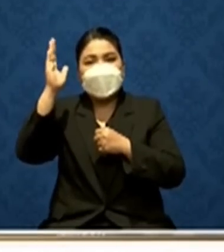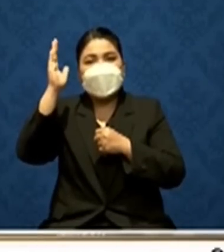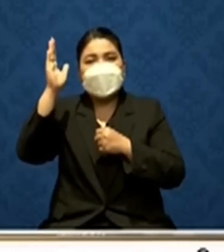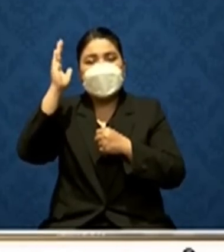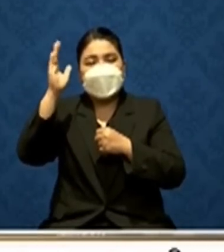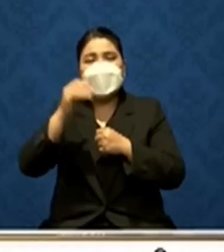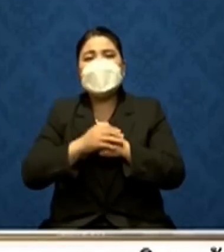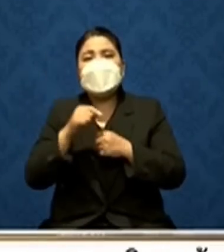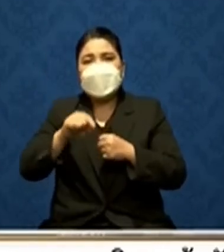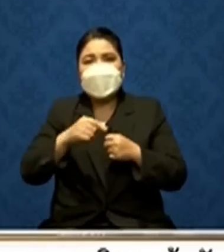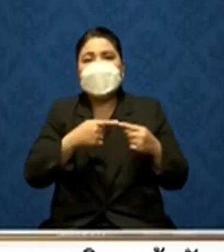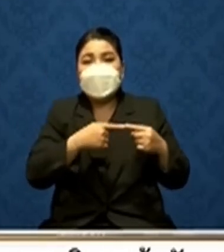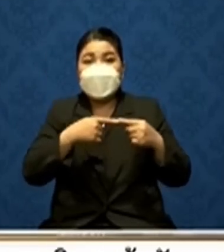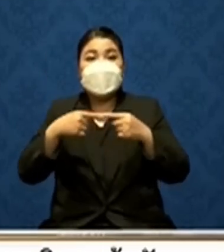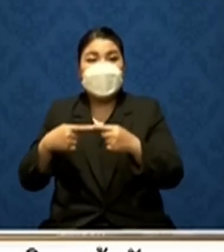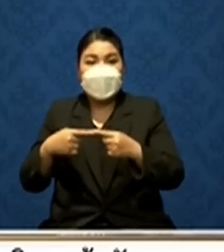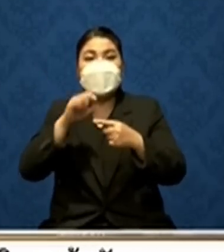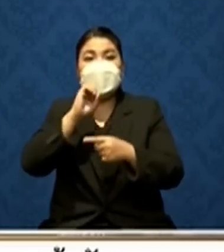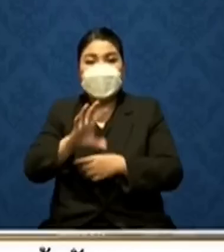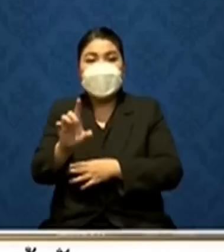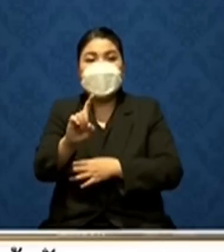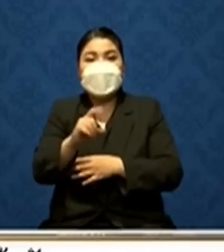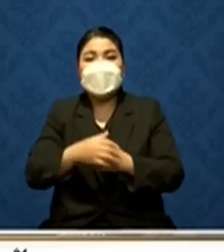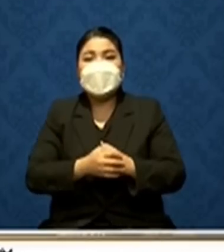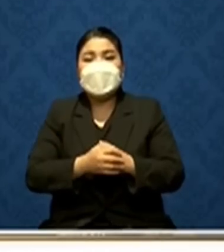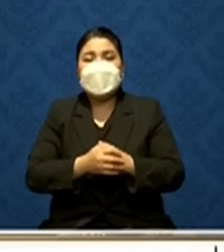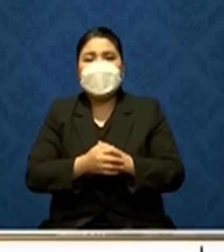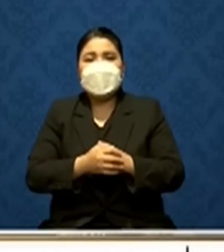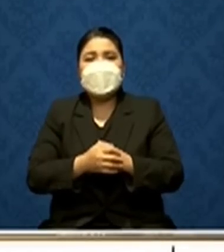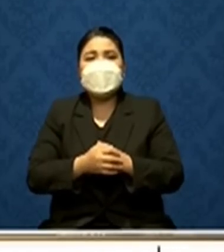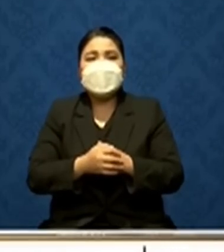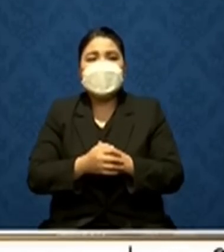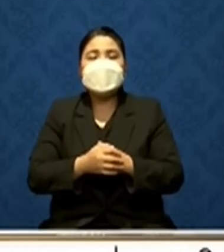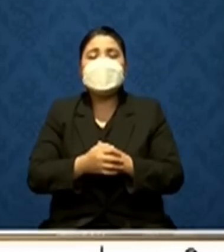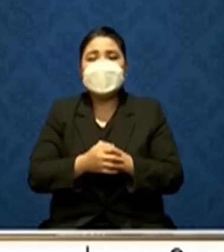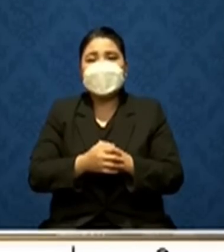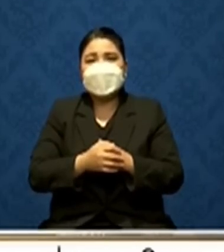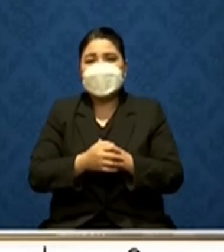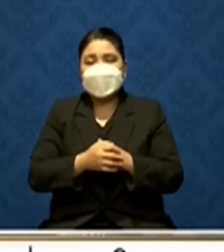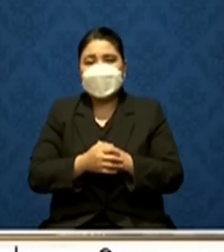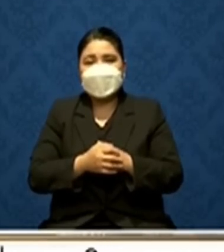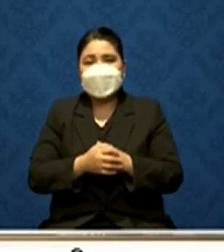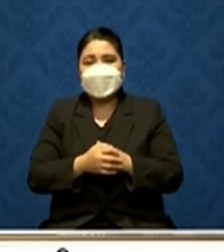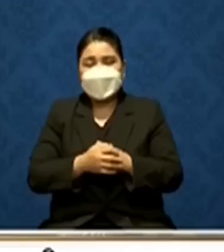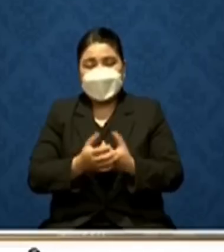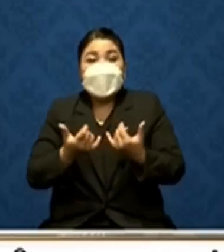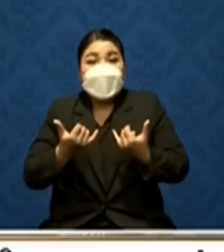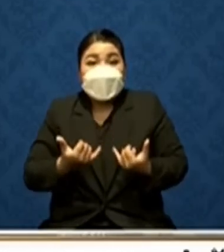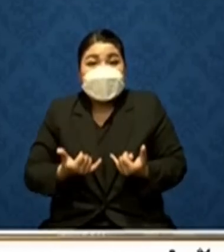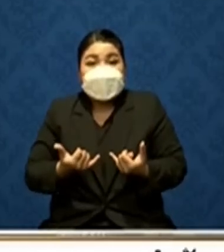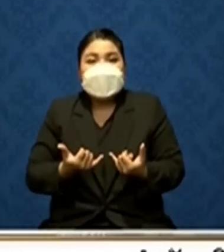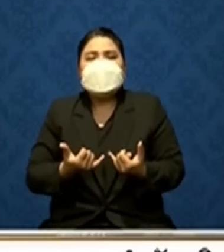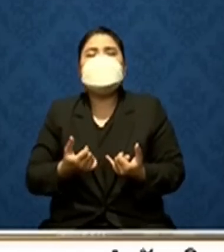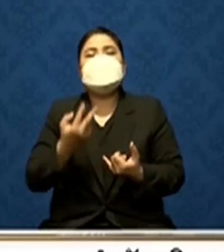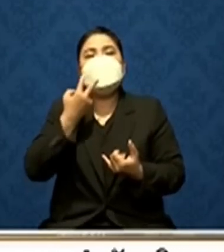บอกกับท่านประธานผ่านไปยังเพื่อนสมาชิกบอกว่านั่งร้านสิ่งที่เกิดขึ้นขนาดนี้เนี่ย